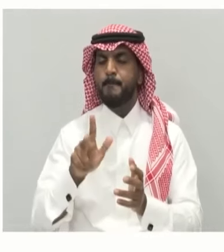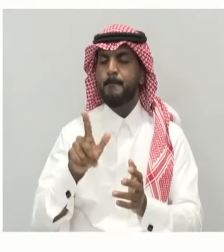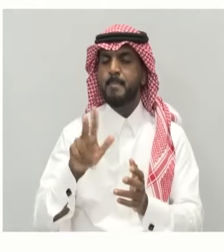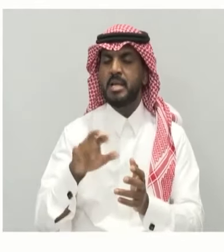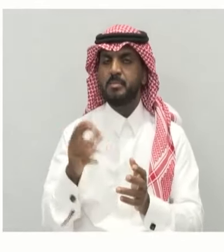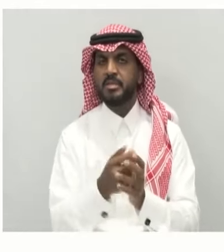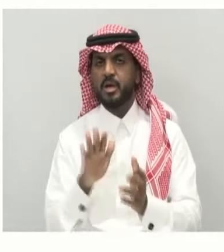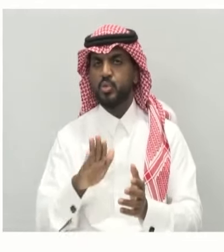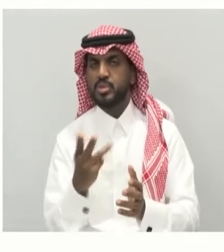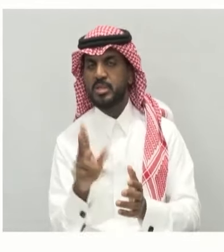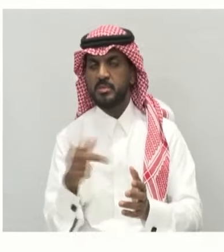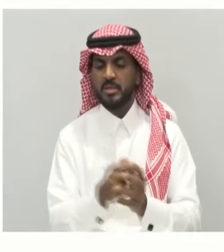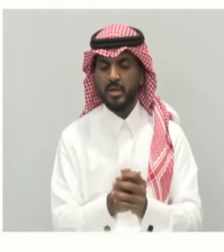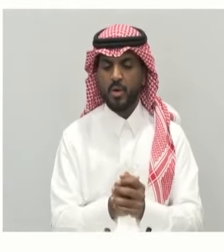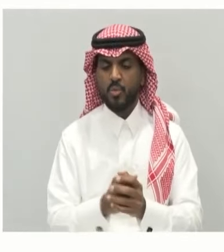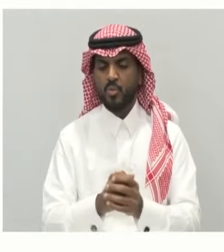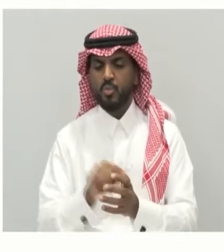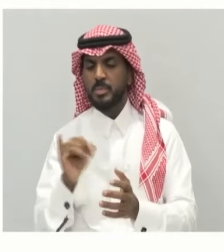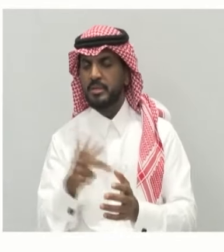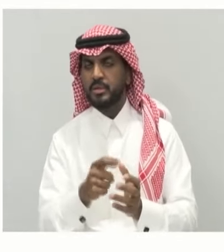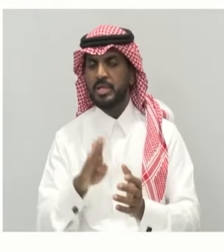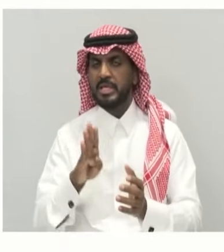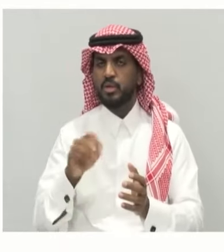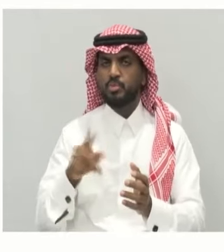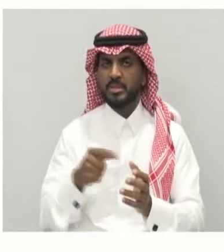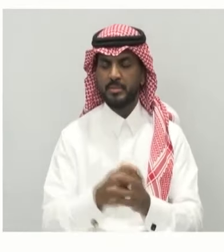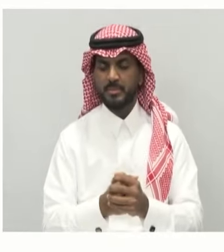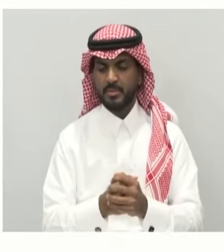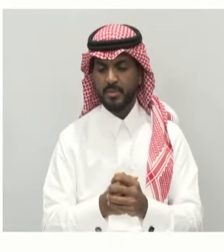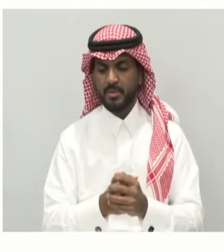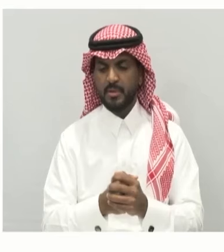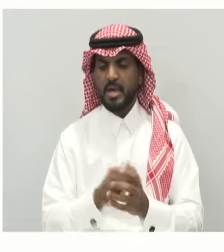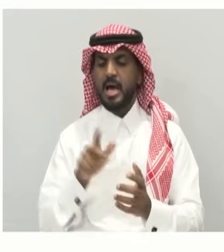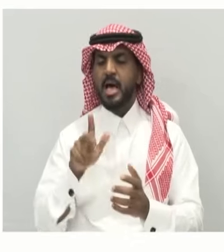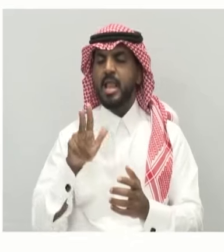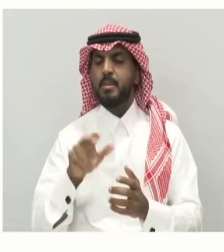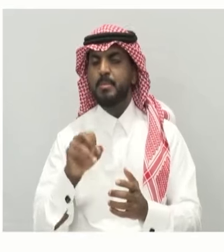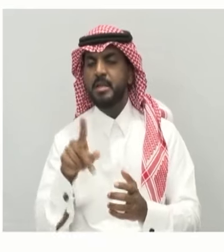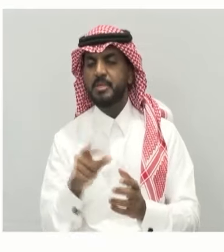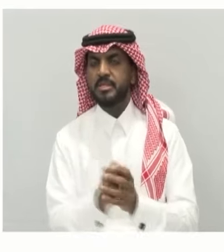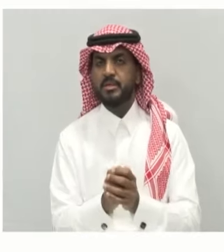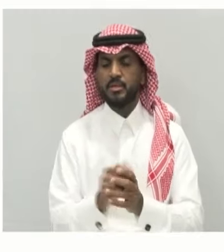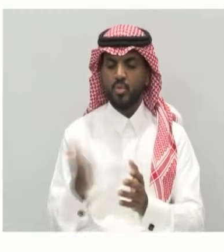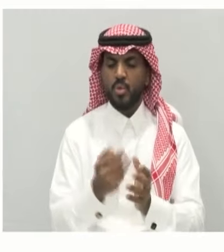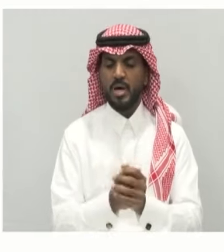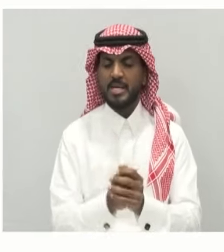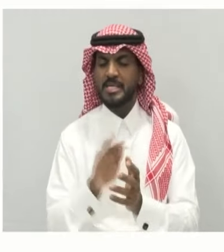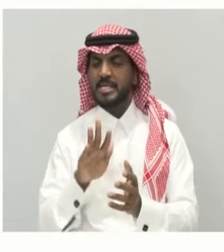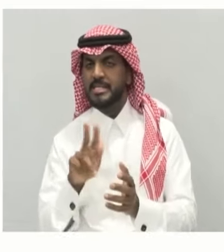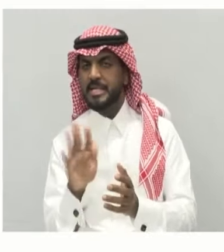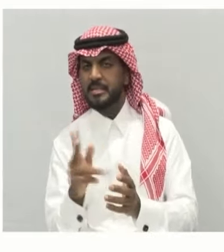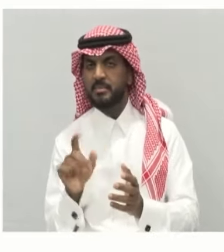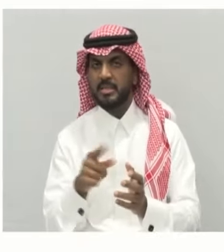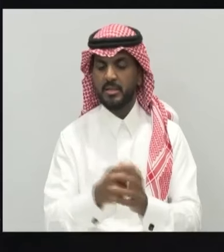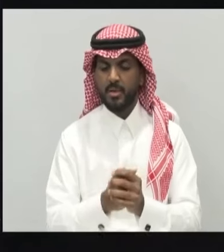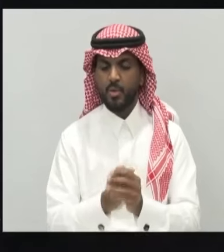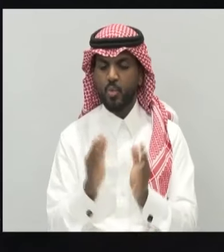سنتيمتر او متر او كيلومتر نقرا الاجابه المليمتر والسنتيمتر وحدات صغيره جدا وحدات صغيره